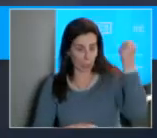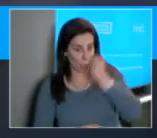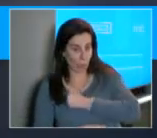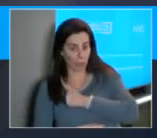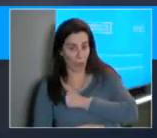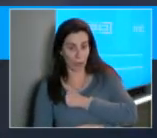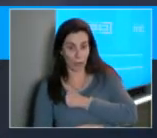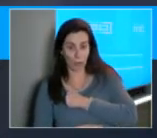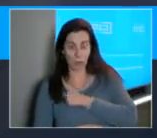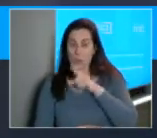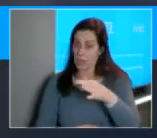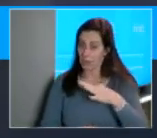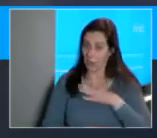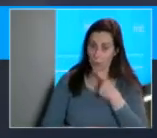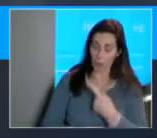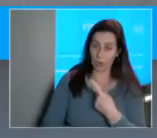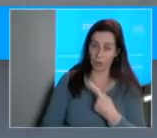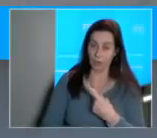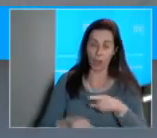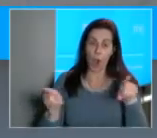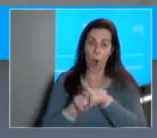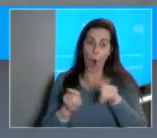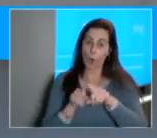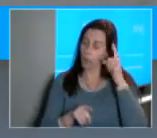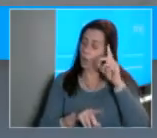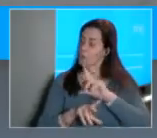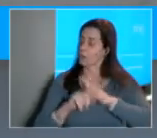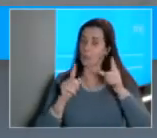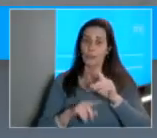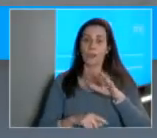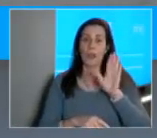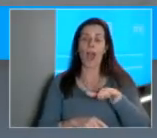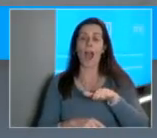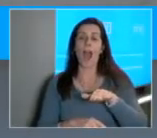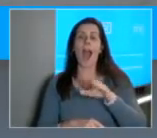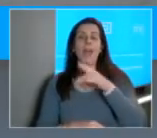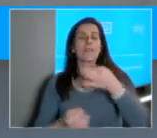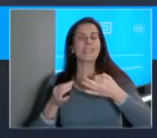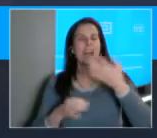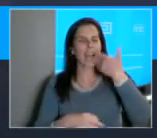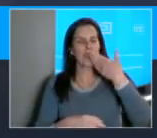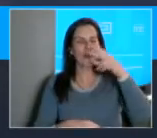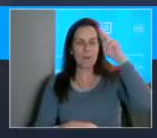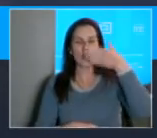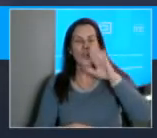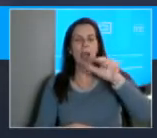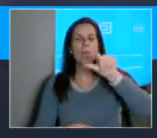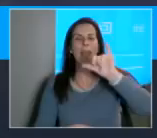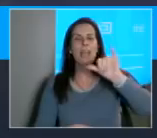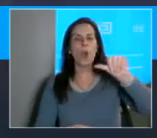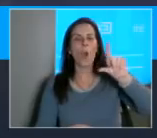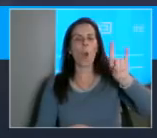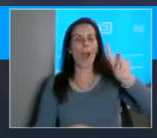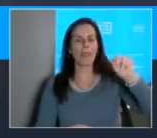כן, בציונות הדתית, בטח. למרות שאחותי חולקת עליו. רק אלי אוחנה ספג שם גזענות. אלי אוחנה היחיד ש... רגע, והדברים של